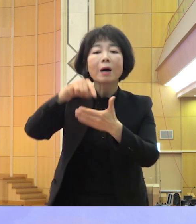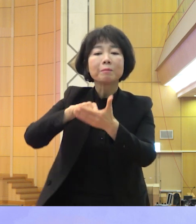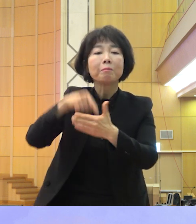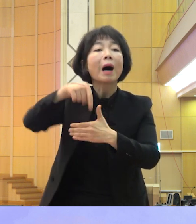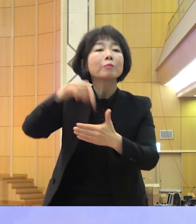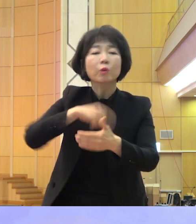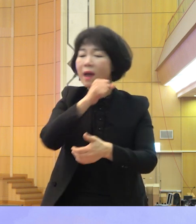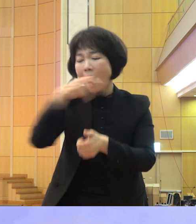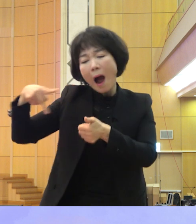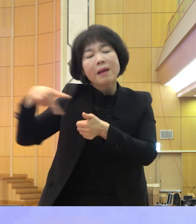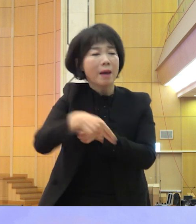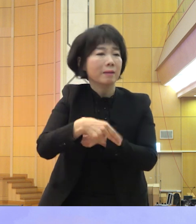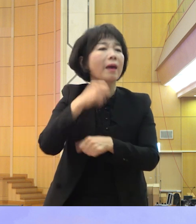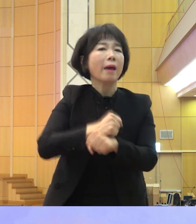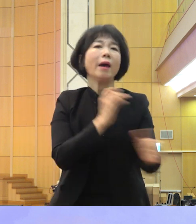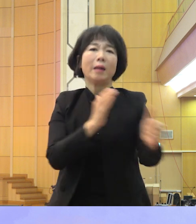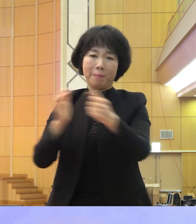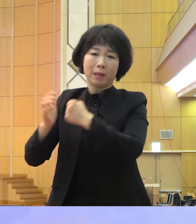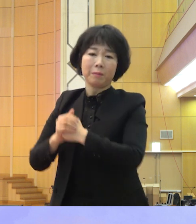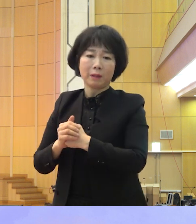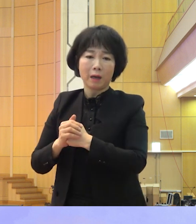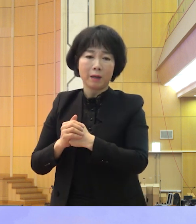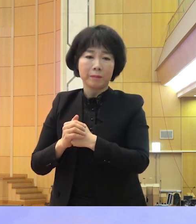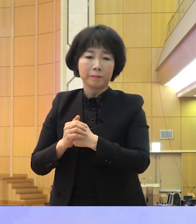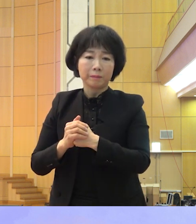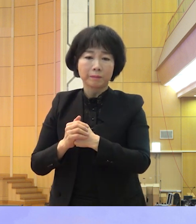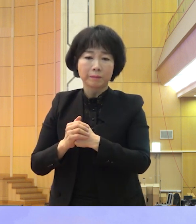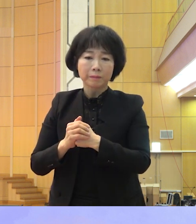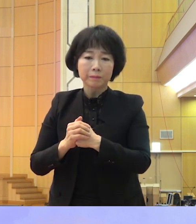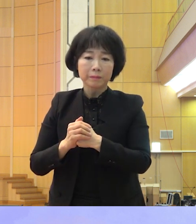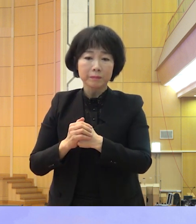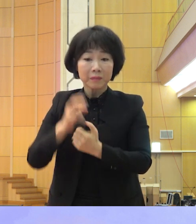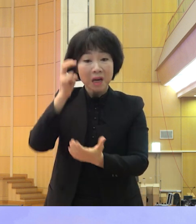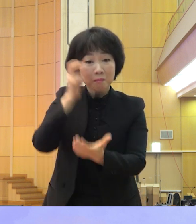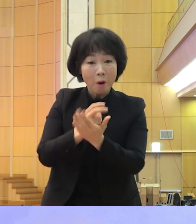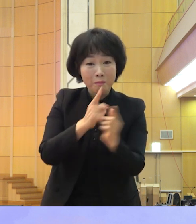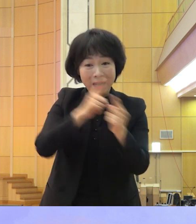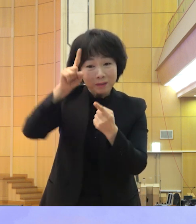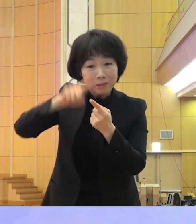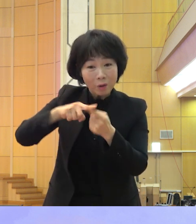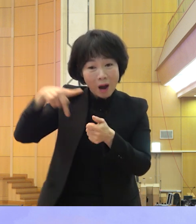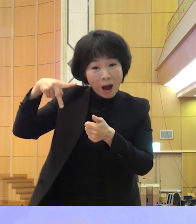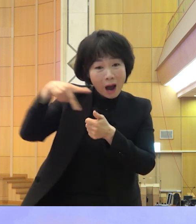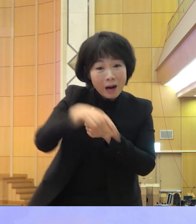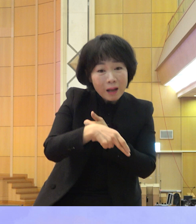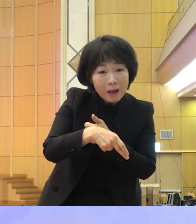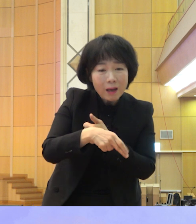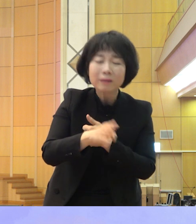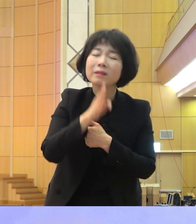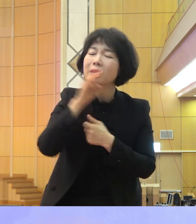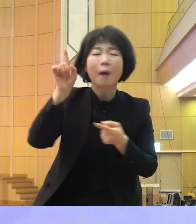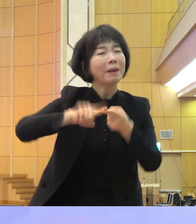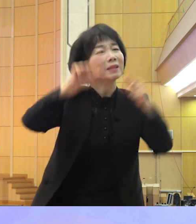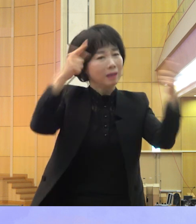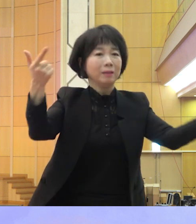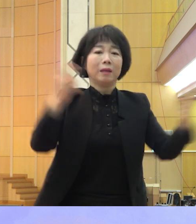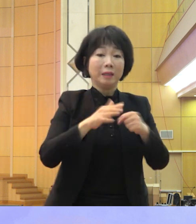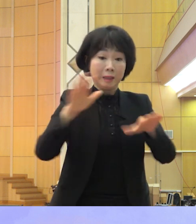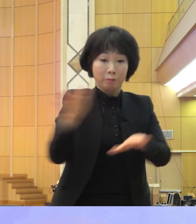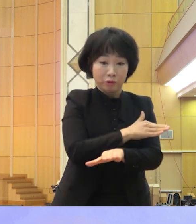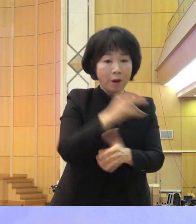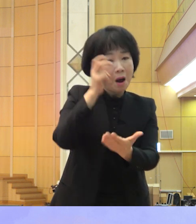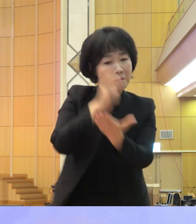율법의 조문에 따라서 할례 받고 이렇게 한다고 해서 진짜 할례 받은 게 아니라 이런 뜻.